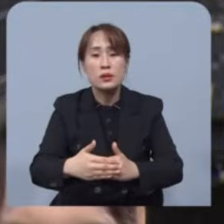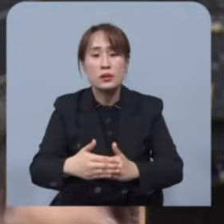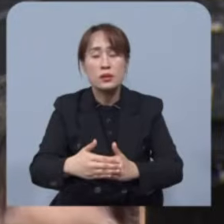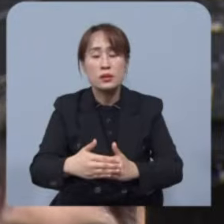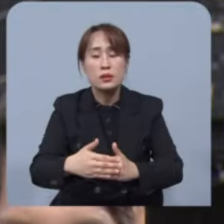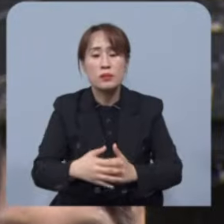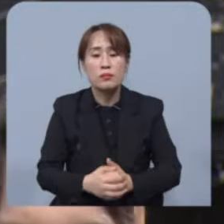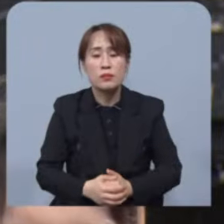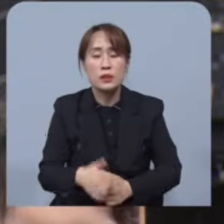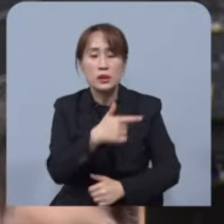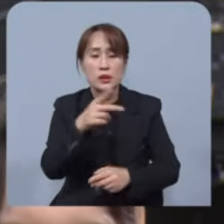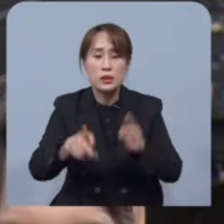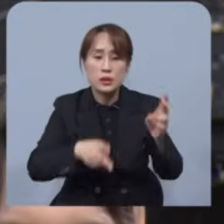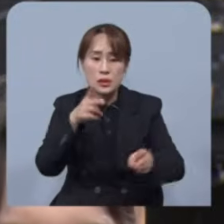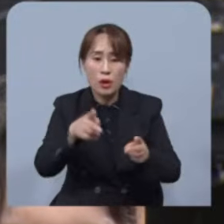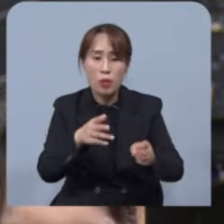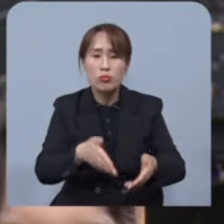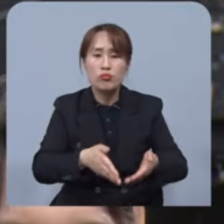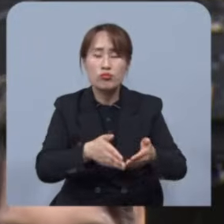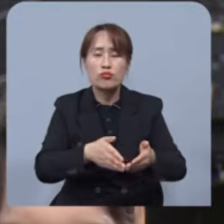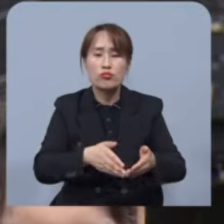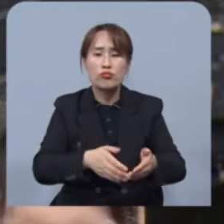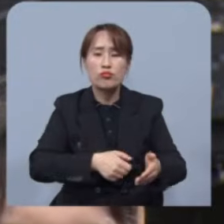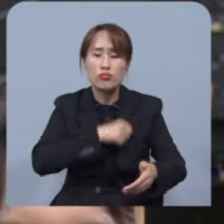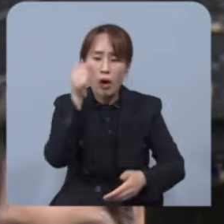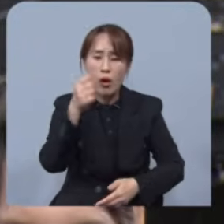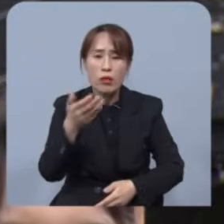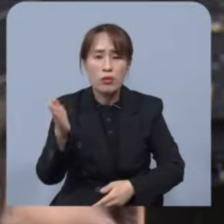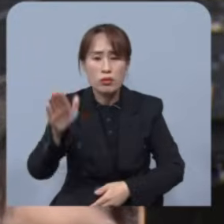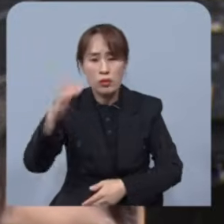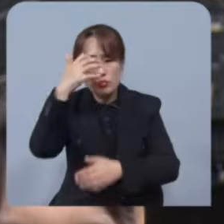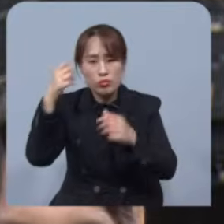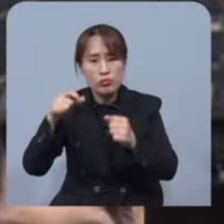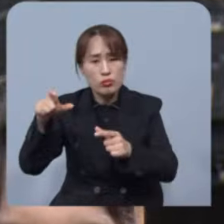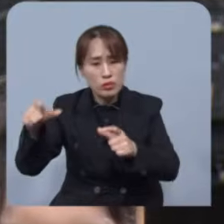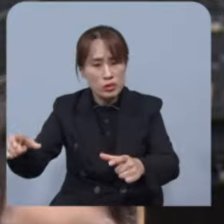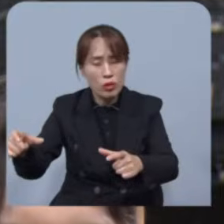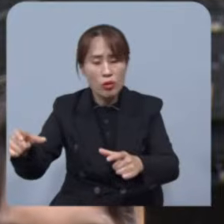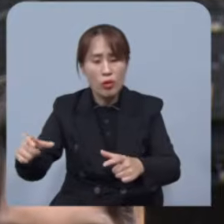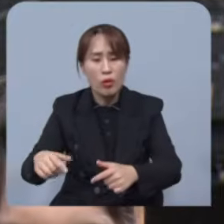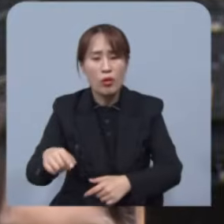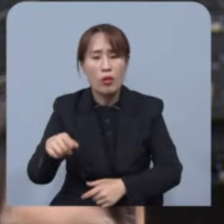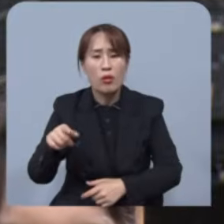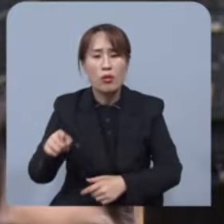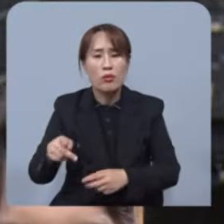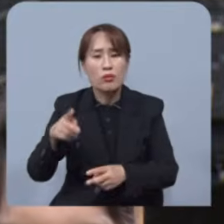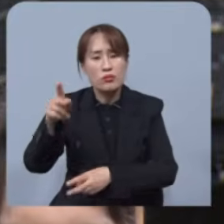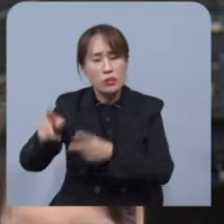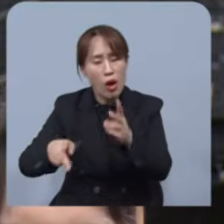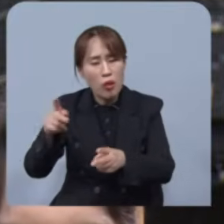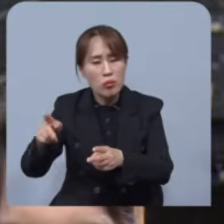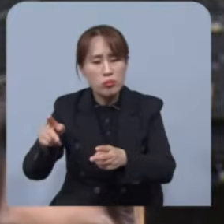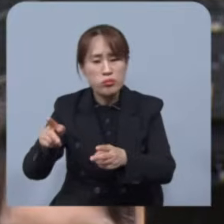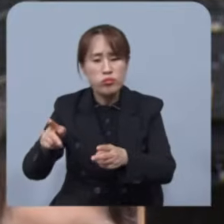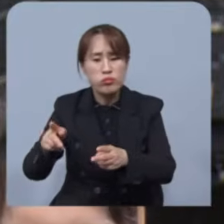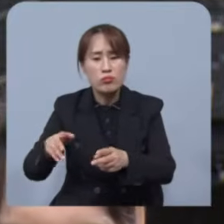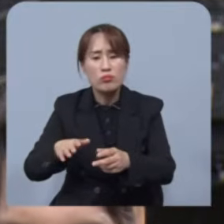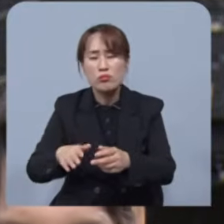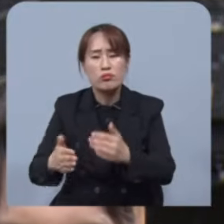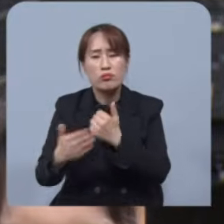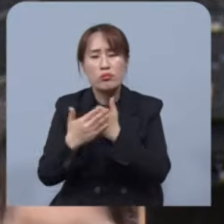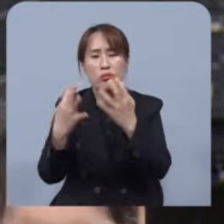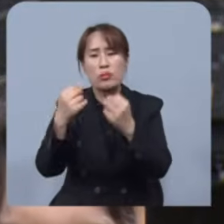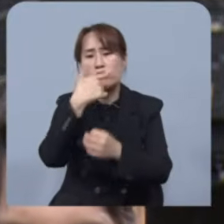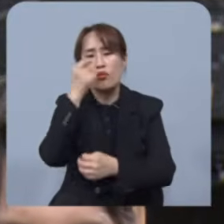AX 대규모 사업들이 일어나고 있는데요. 그에 비하면 이제 상대적으로 저희 충북에서는 그런 사업들이 좀 저희가 지원이 좀